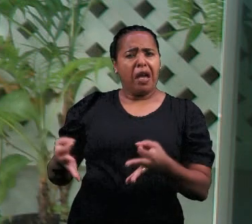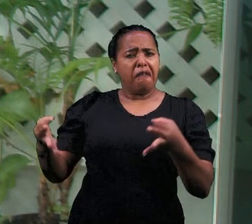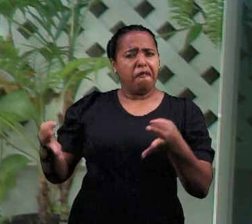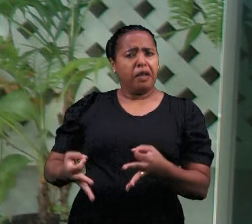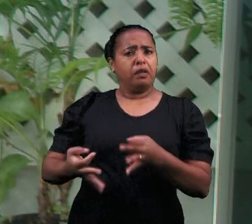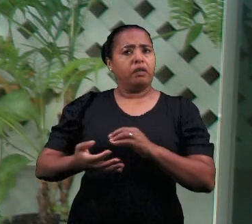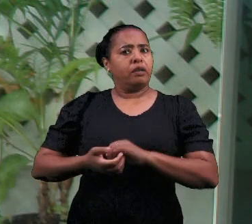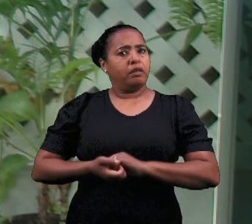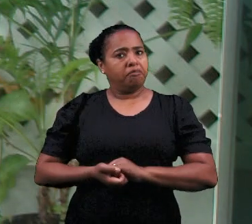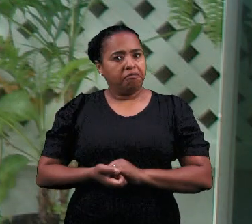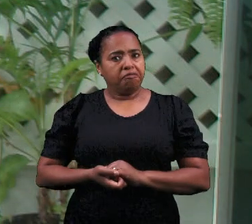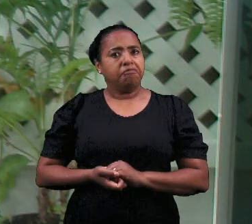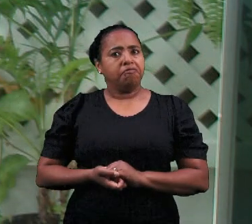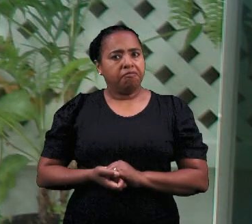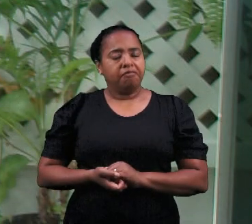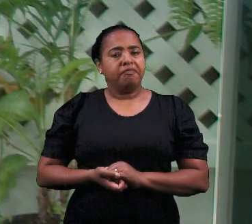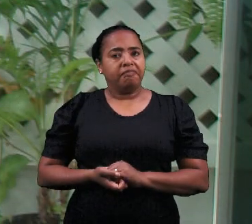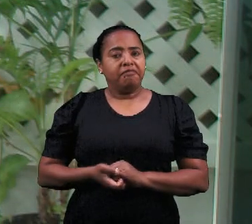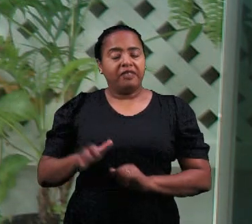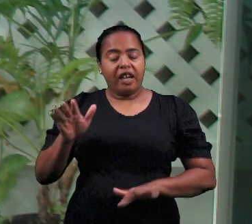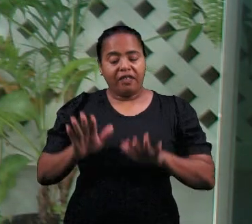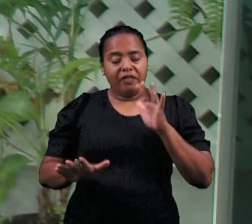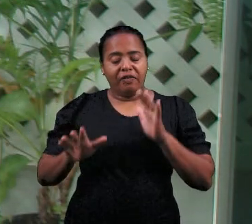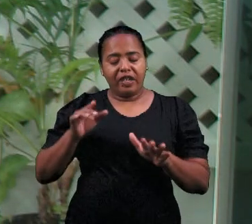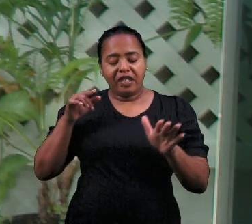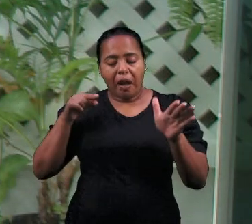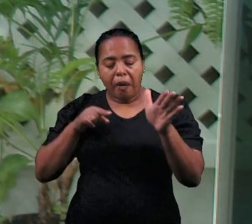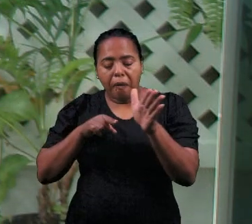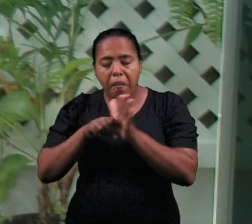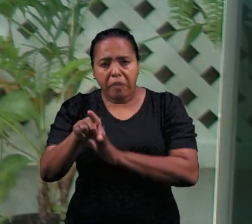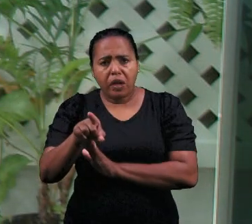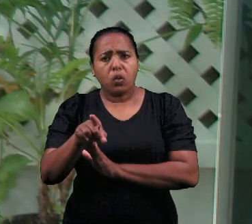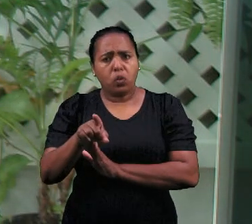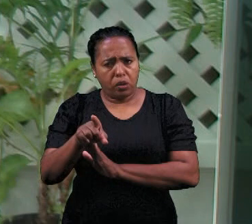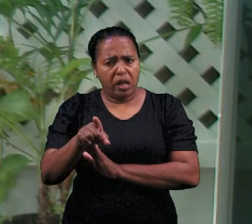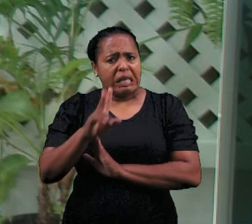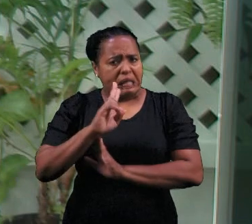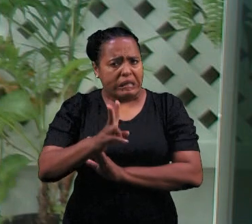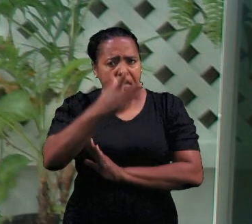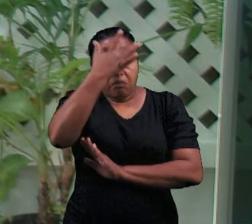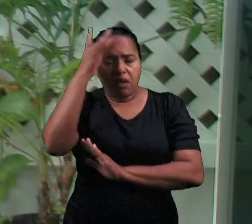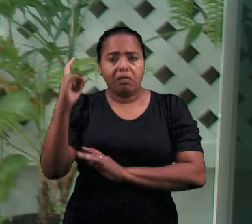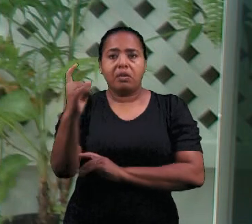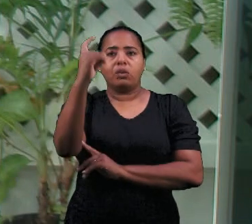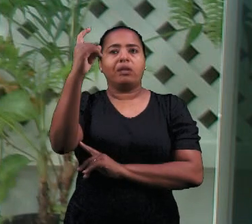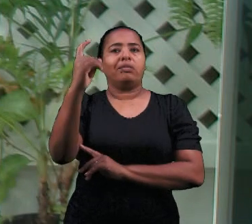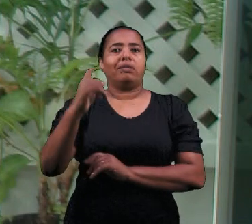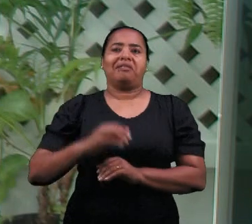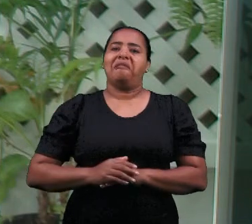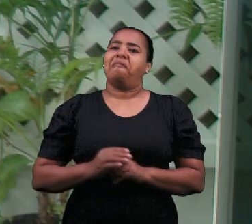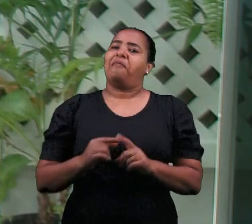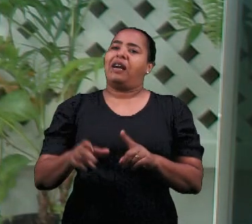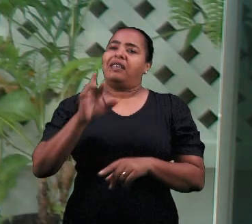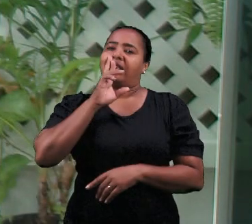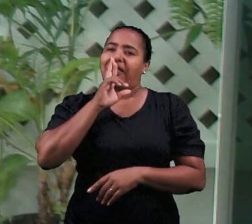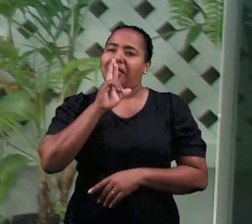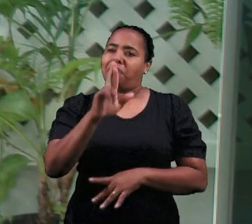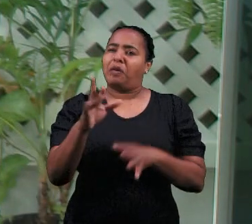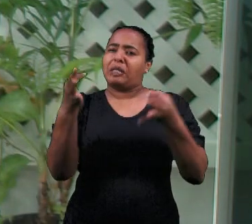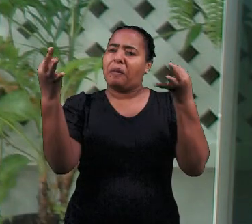le Saint-Esprit, il est en train d'utiliser de manière extraordinaire les enfants. Et des fois, je pose les